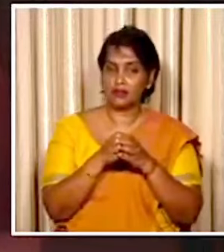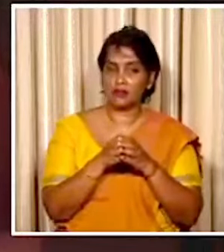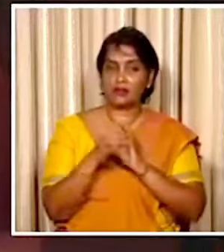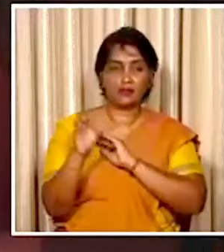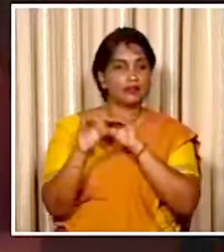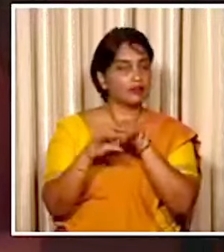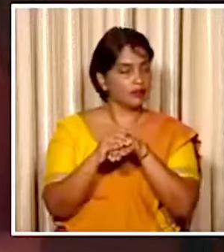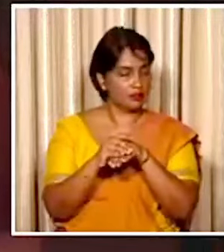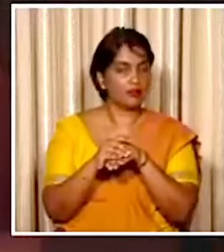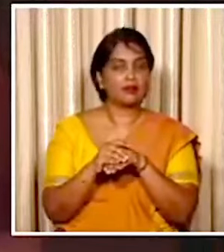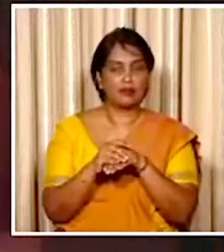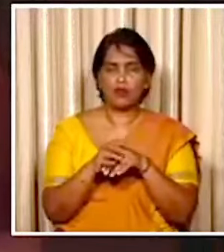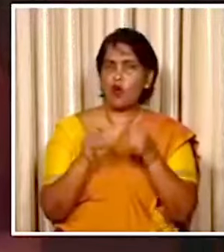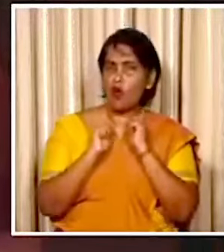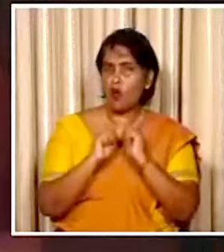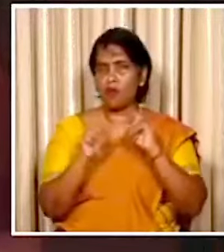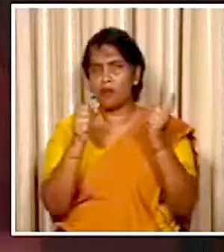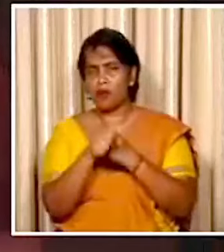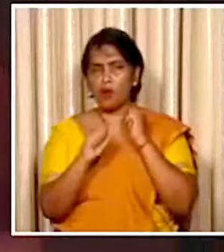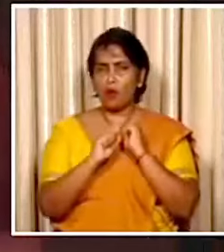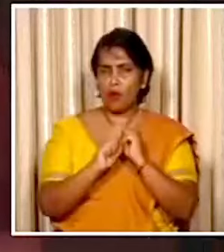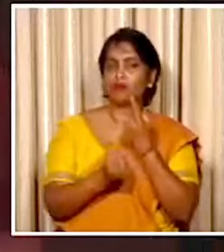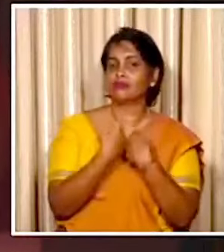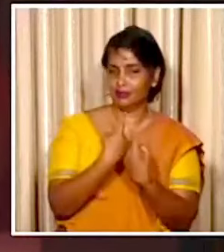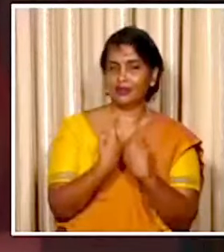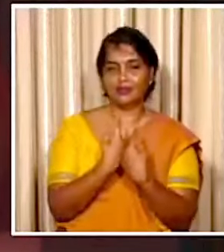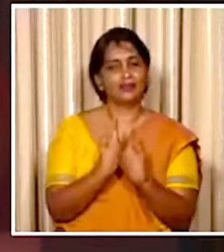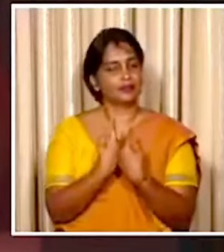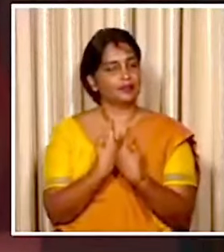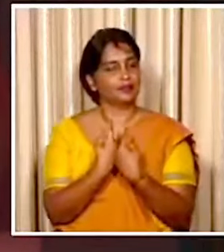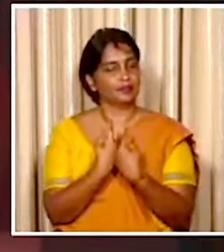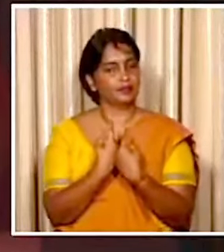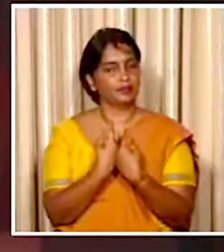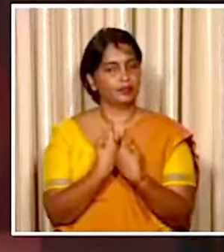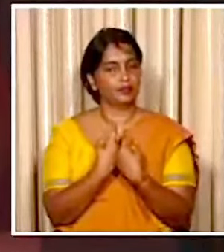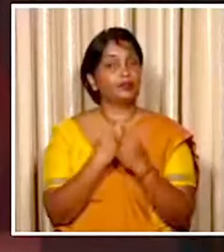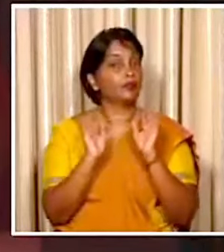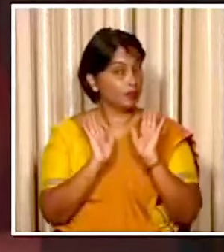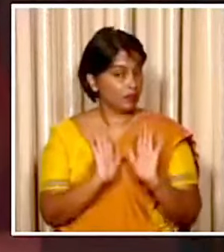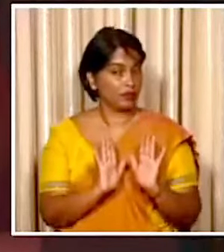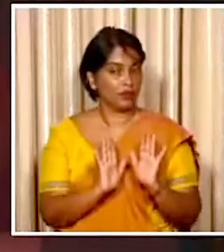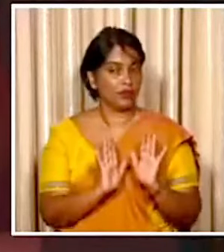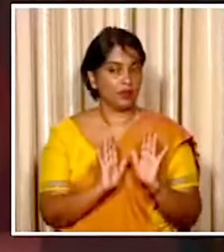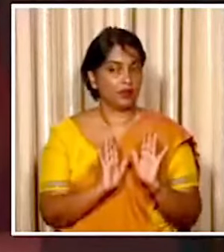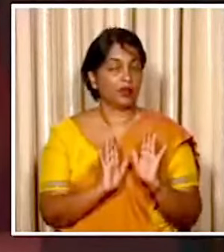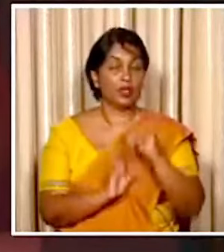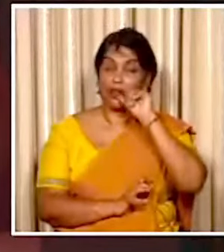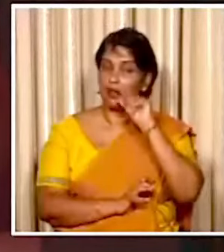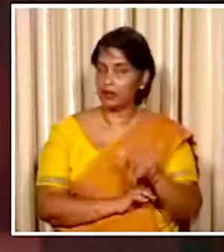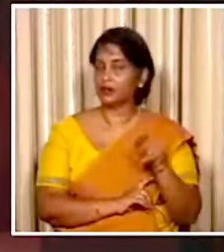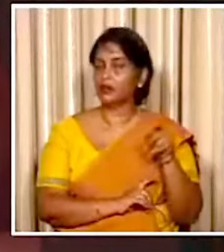යොදවලා ඕකේ සුළුමුළු බොහෝ අවස්ථාවල හොයාගන්න හැබැයි ඇත්ත